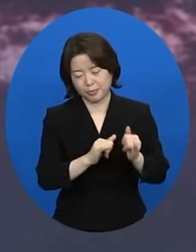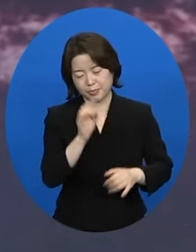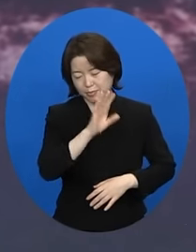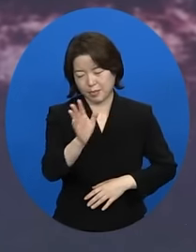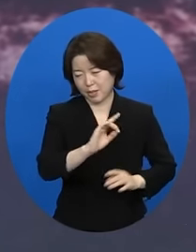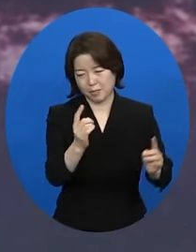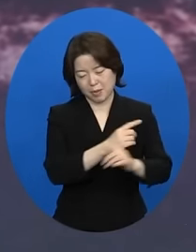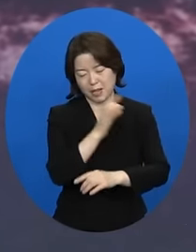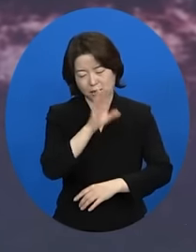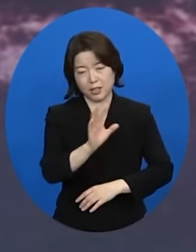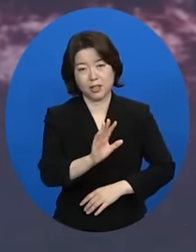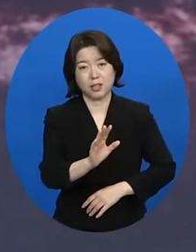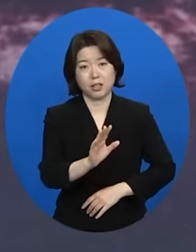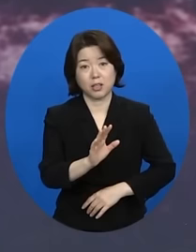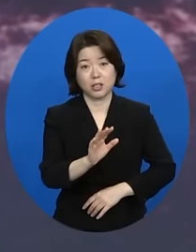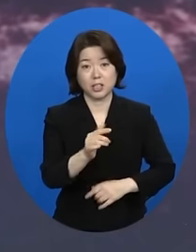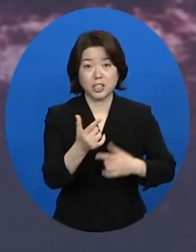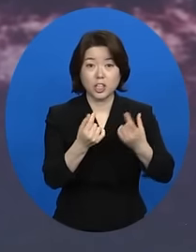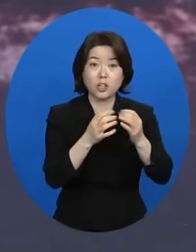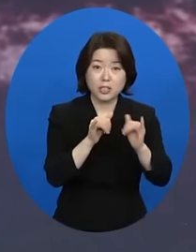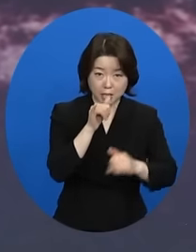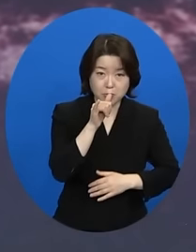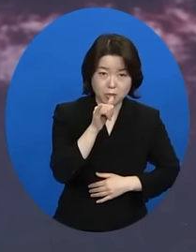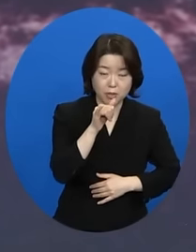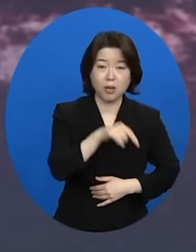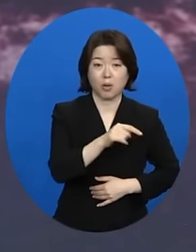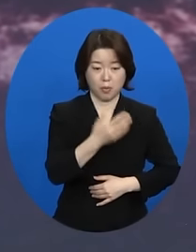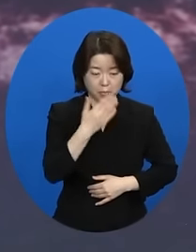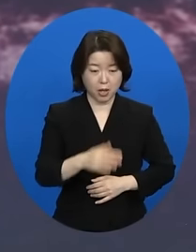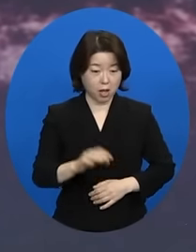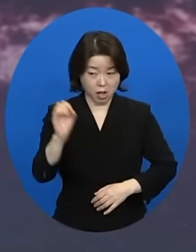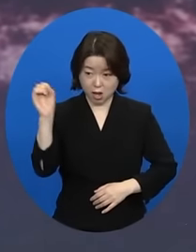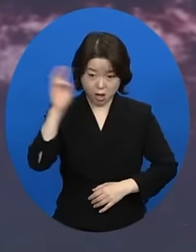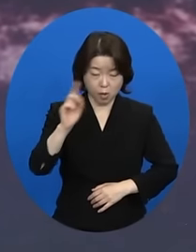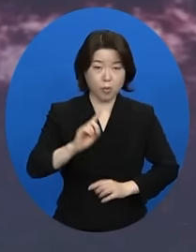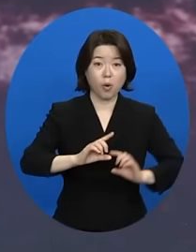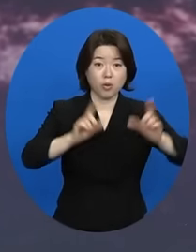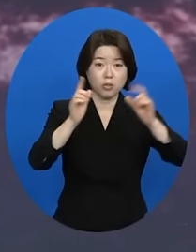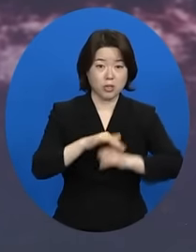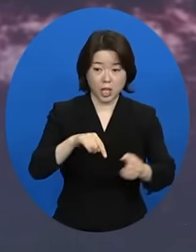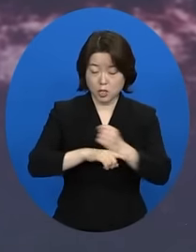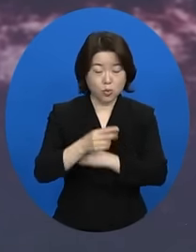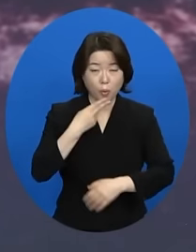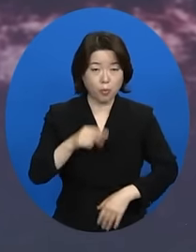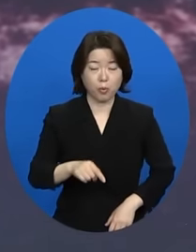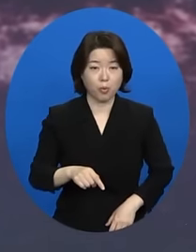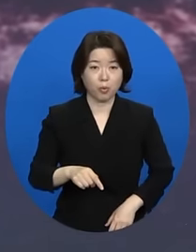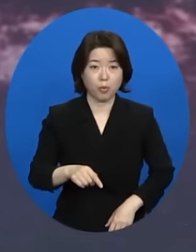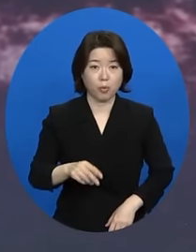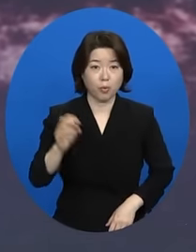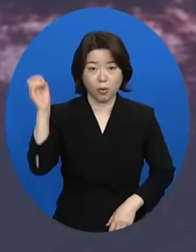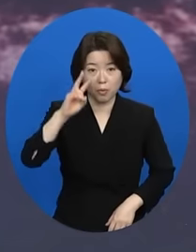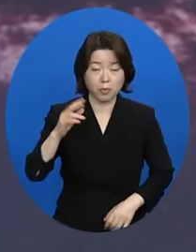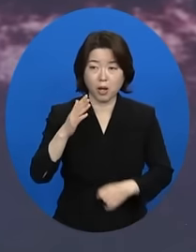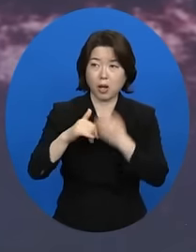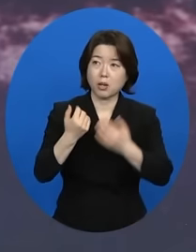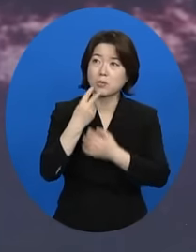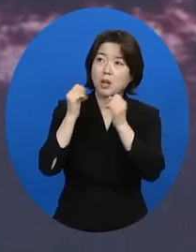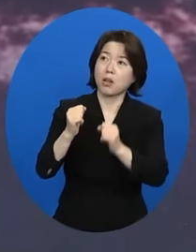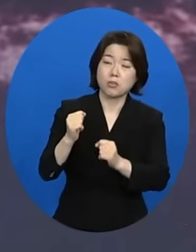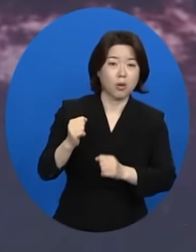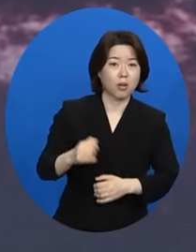없어. 변화될 수가. 이분 보세요. 갑자기 어느 날 어떤 이유도 없이 하나님이